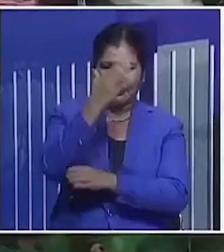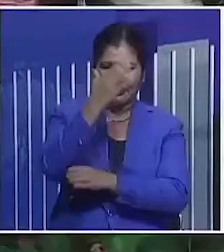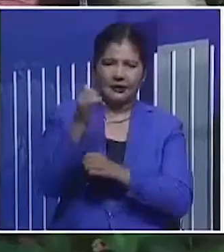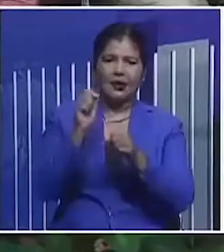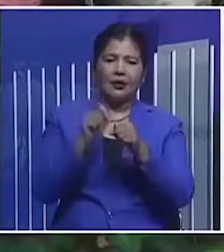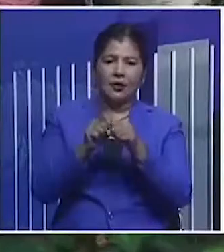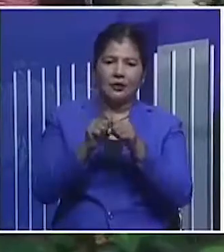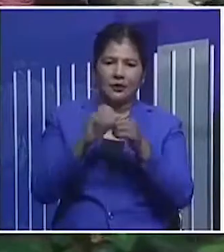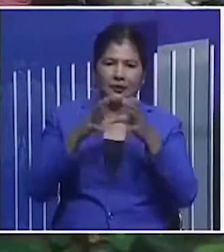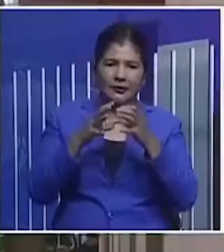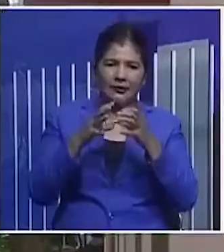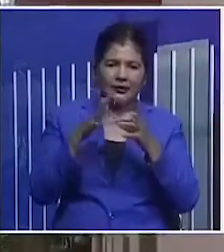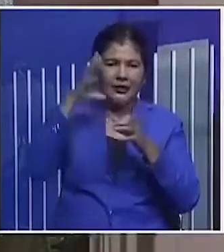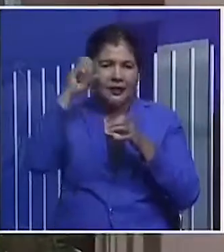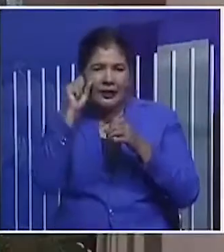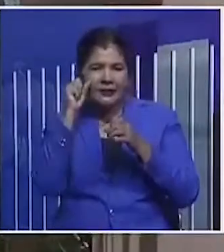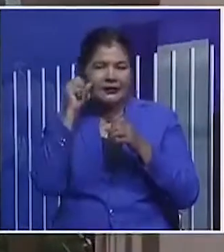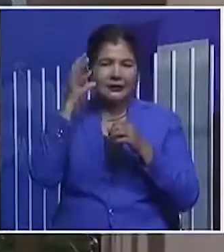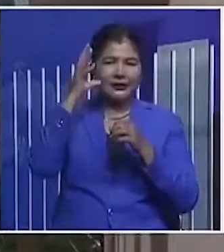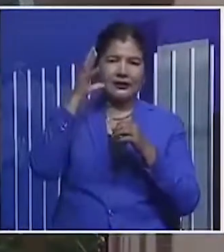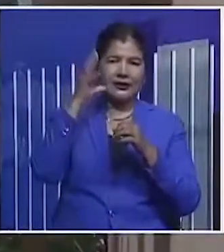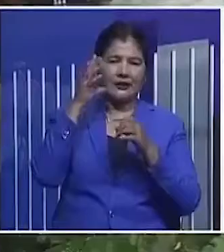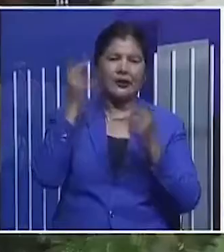प्राधिकरणका कर्मचारी रात दिन खटिरहेको बताएको छ।